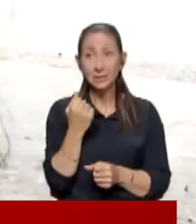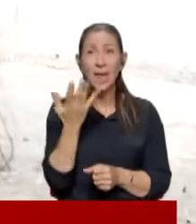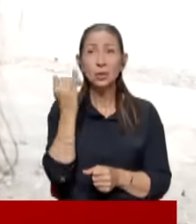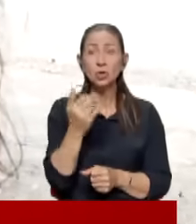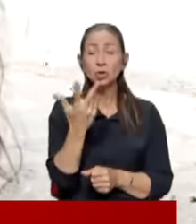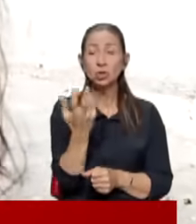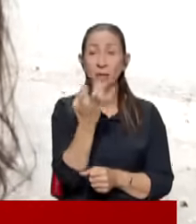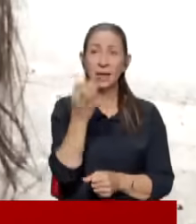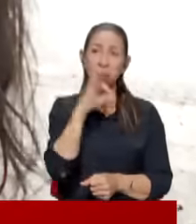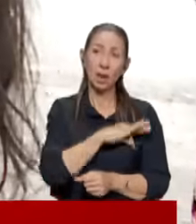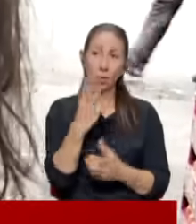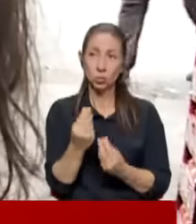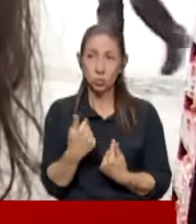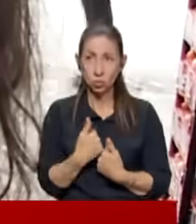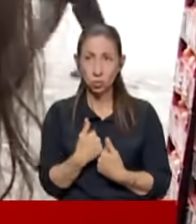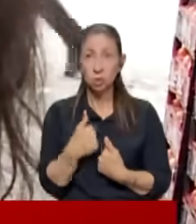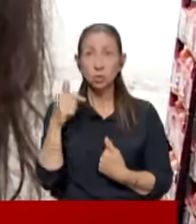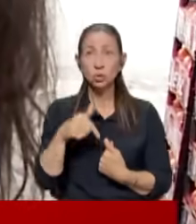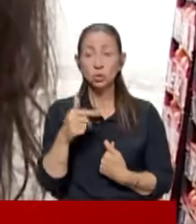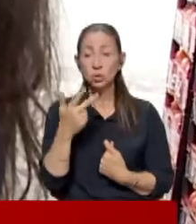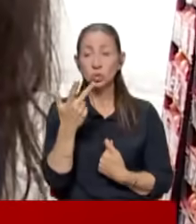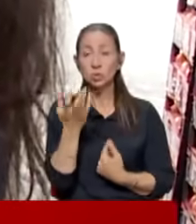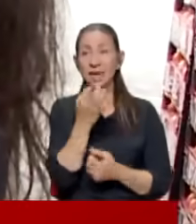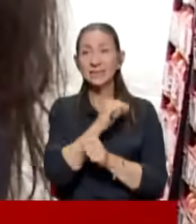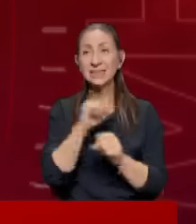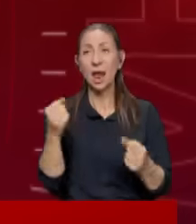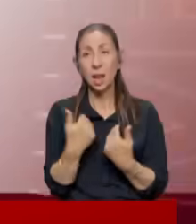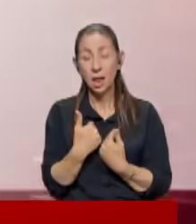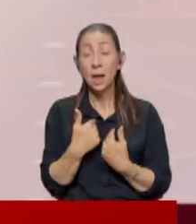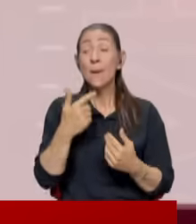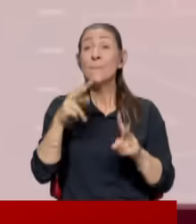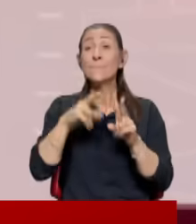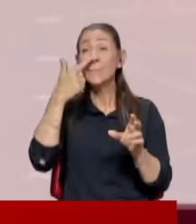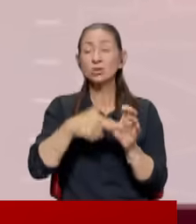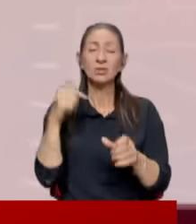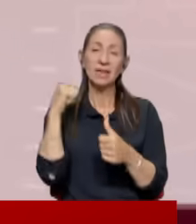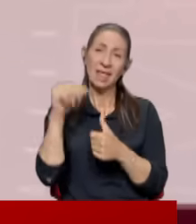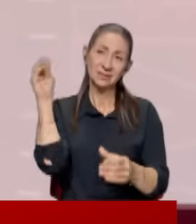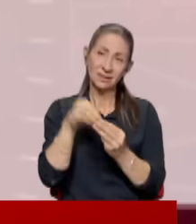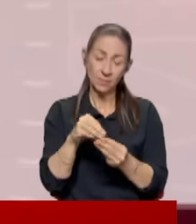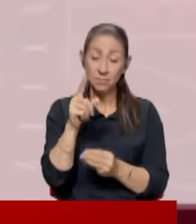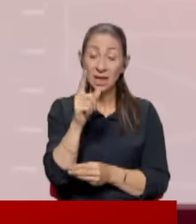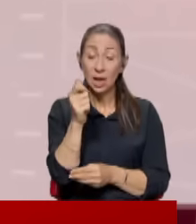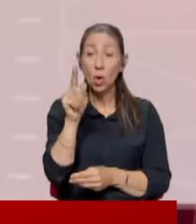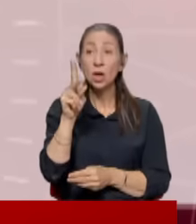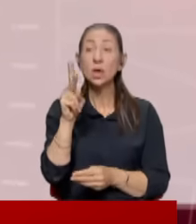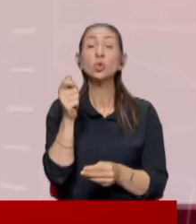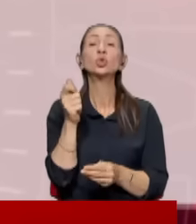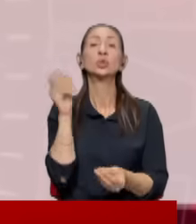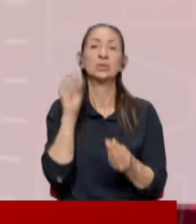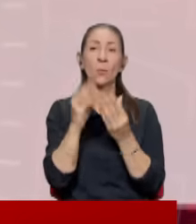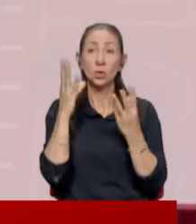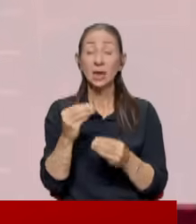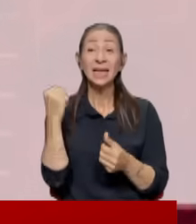az 3 milyar karım olurdu. Şu anda 3 milyar zarandayım. Motorine yine zam geldi. 1 lira 12 kuruş zamlandı